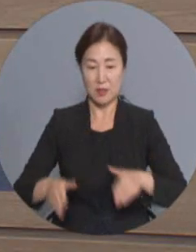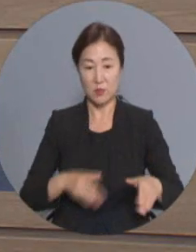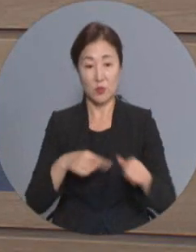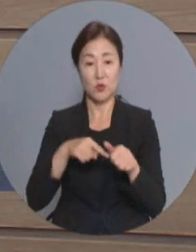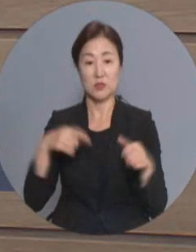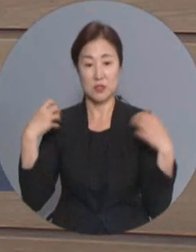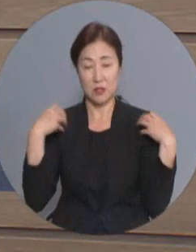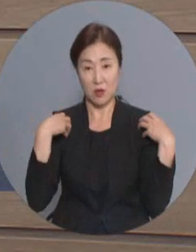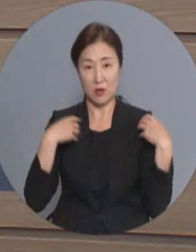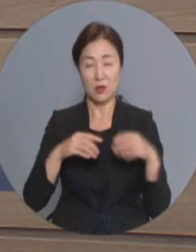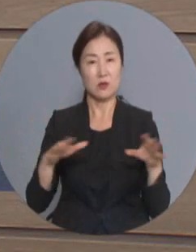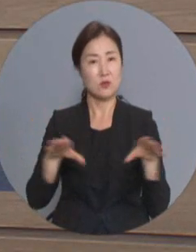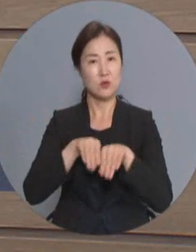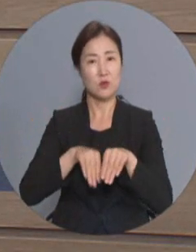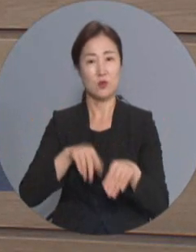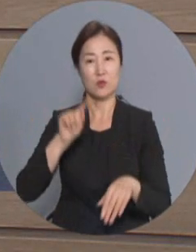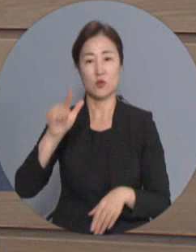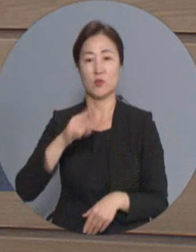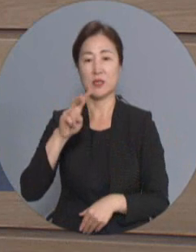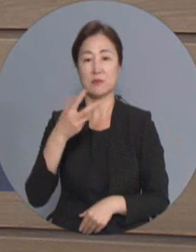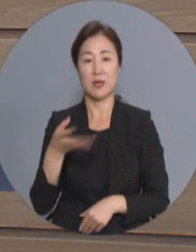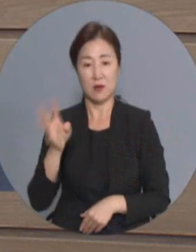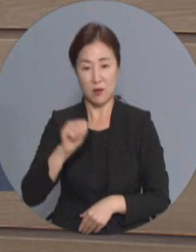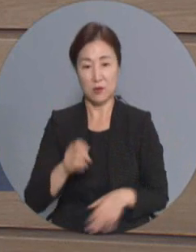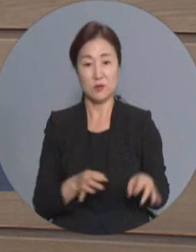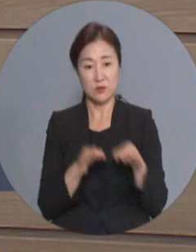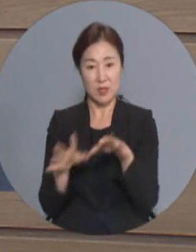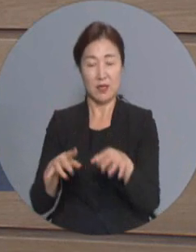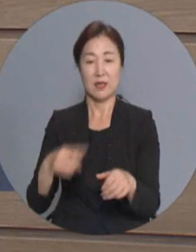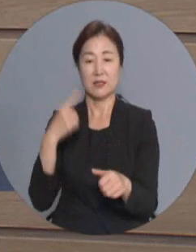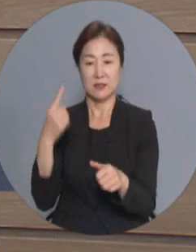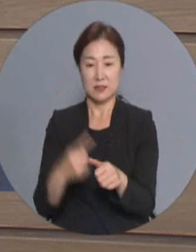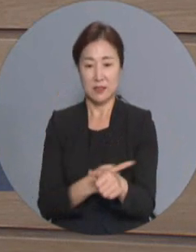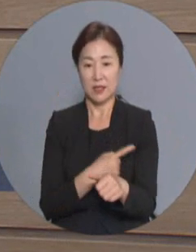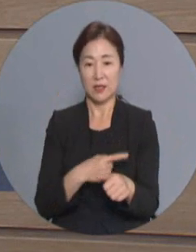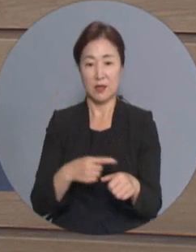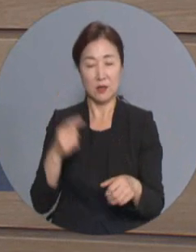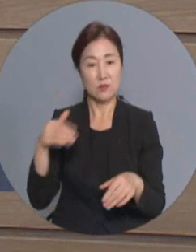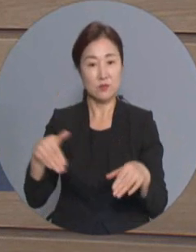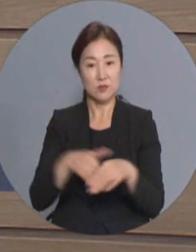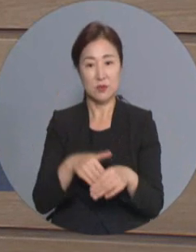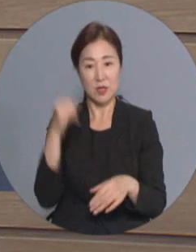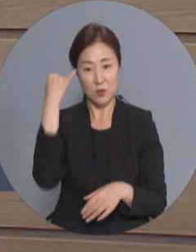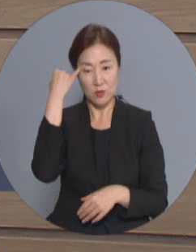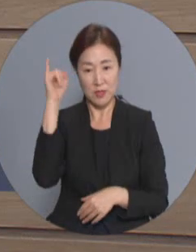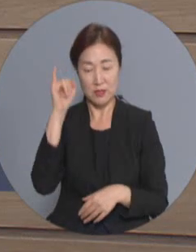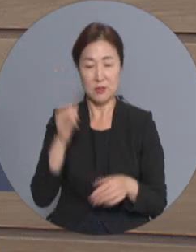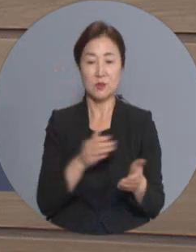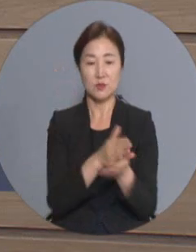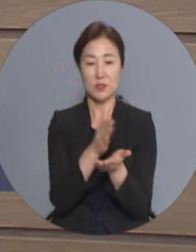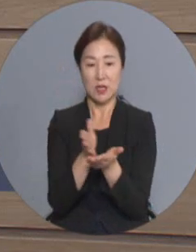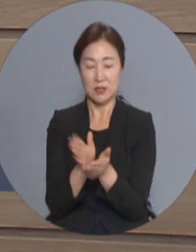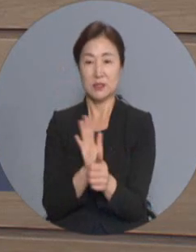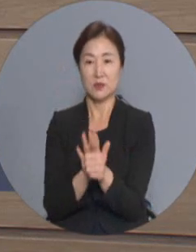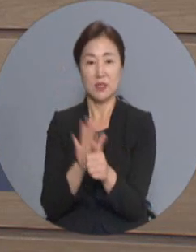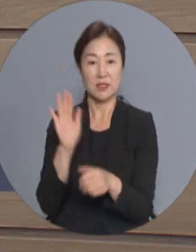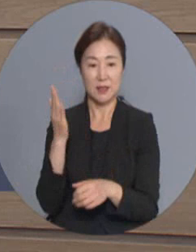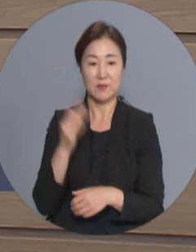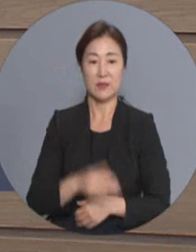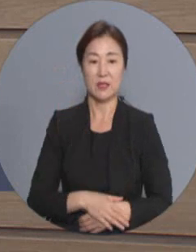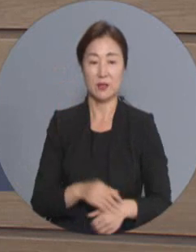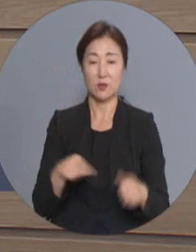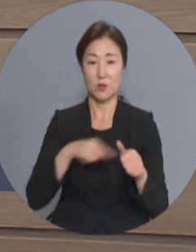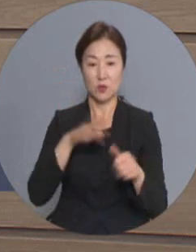교육청은 총 628억 원을 투자하여 및 문화 콘텐츠 분야에 지원하게